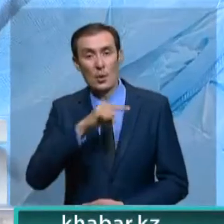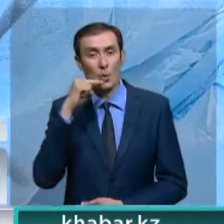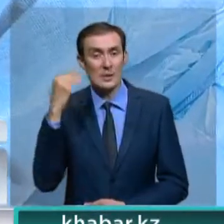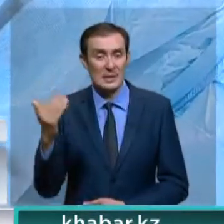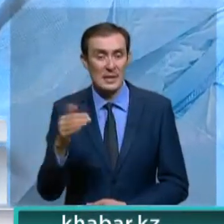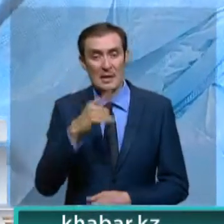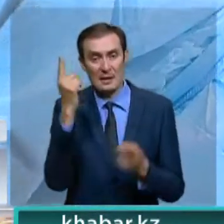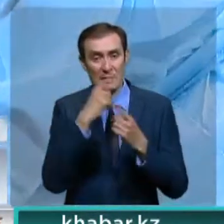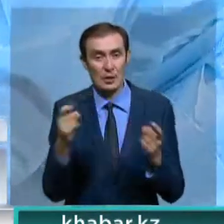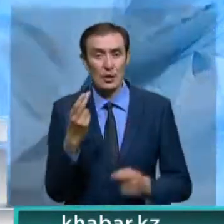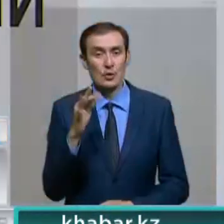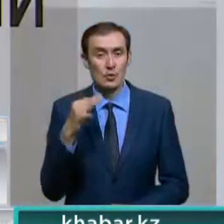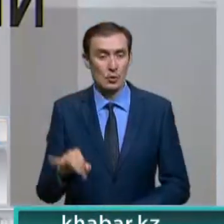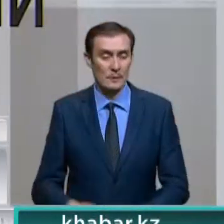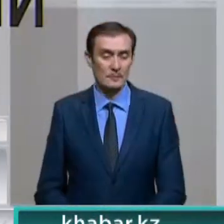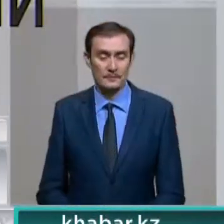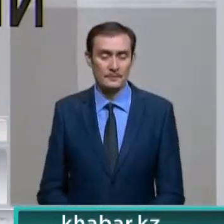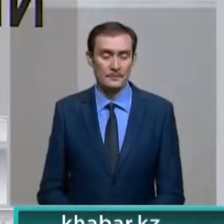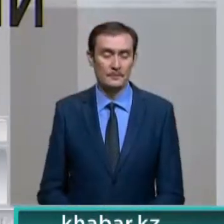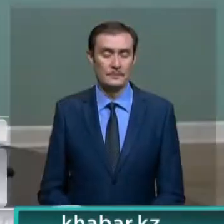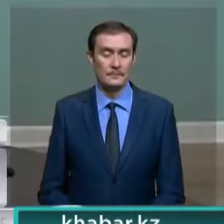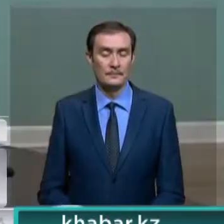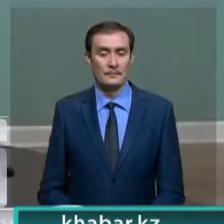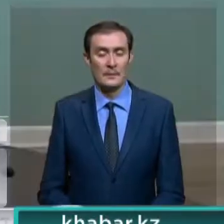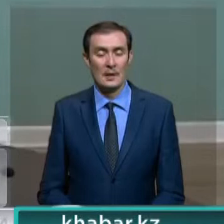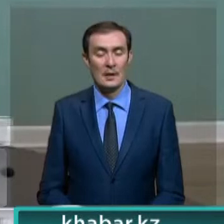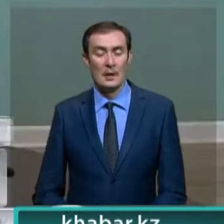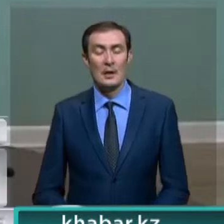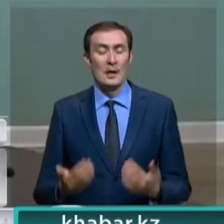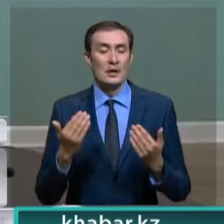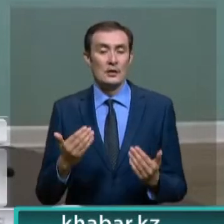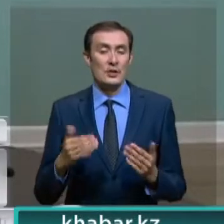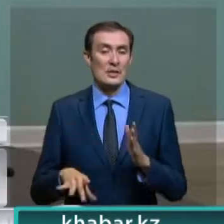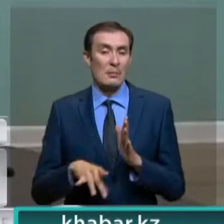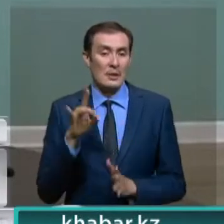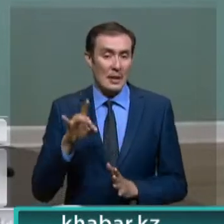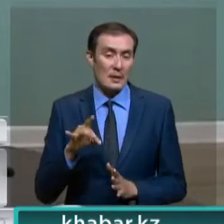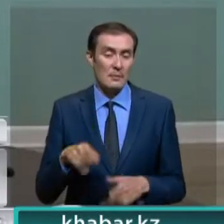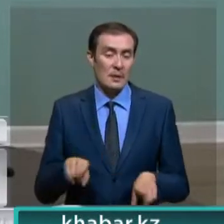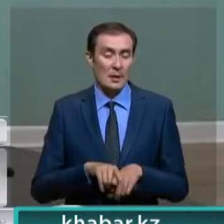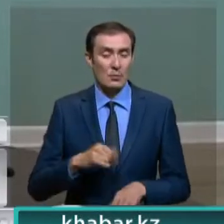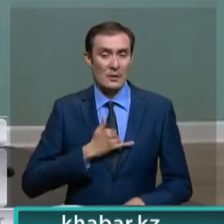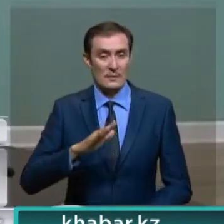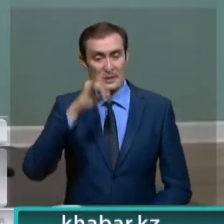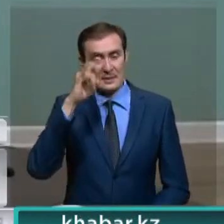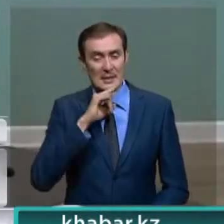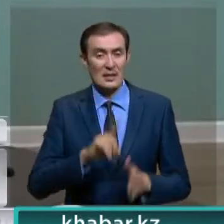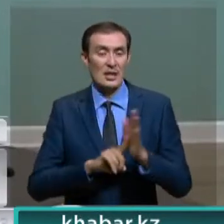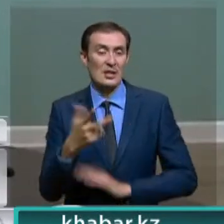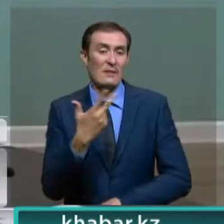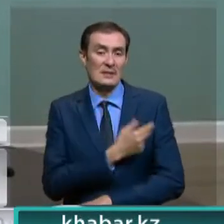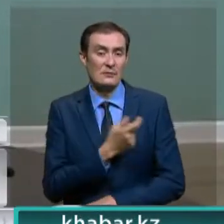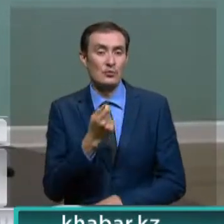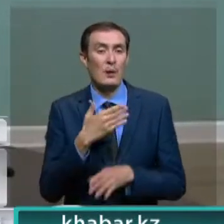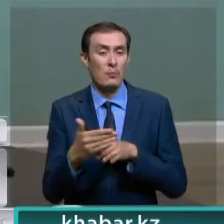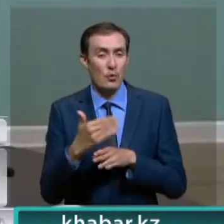подчеркну ца мы сейчас распределяем так как казахстан в принципе начал вакцинироваться чуть позже вот